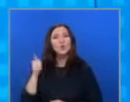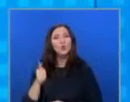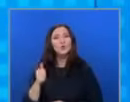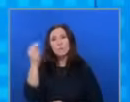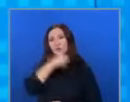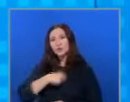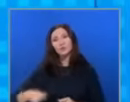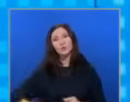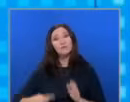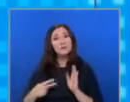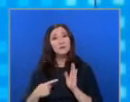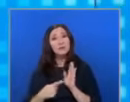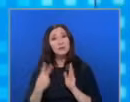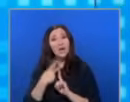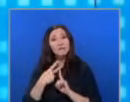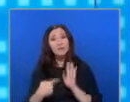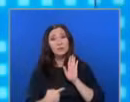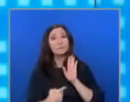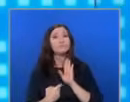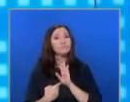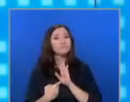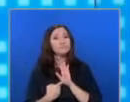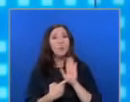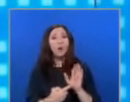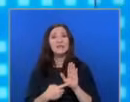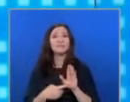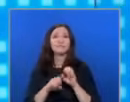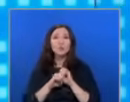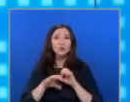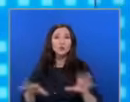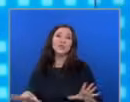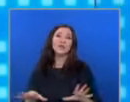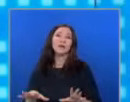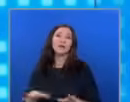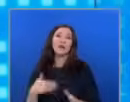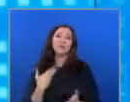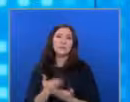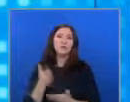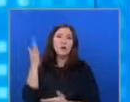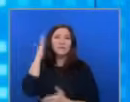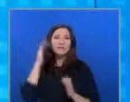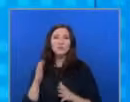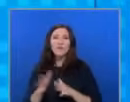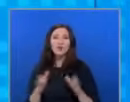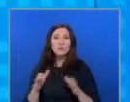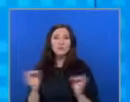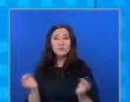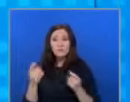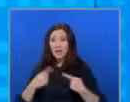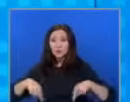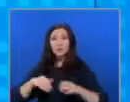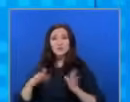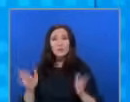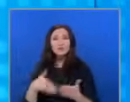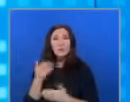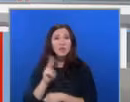Утре БНТ ще излъчва гласуването на министър-председатели и на състава на правителството в Народното събрание. Специалното студио започва след обедните новини